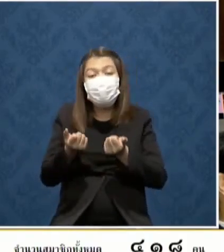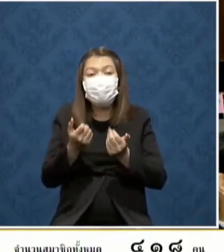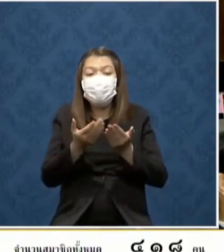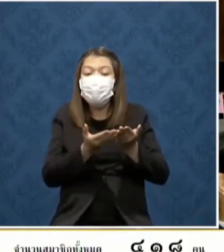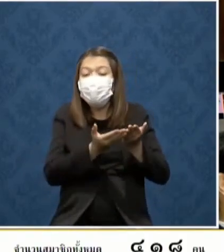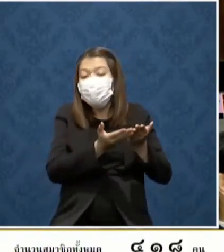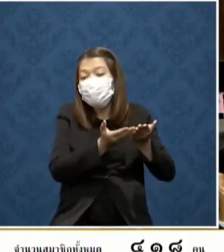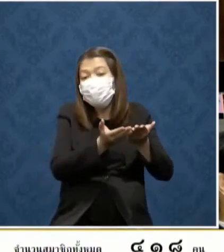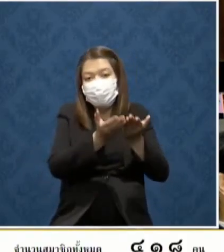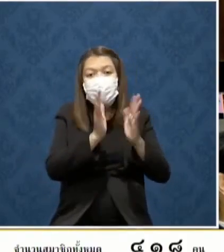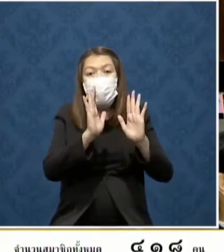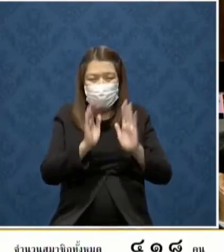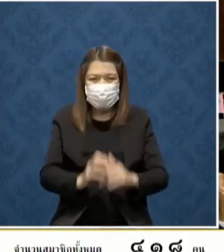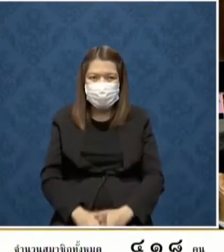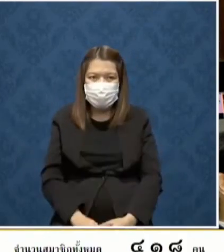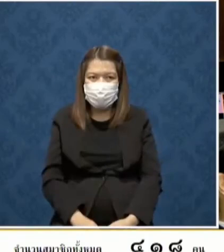เรือมอรอยน้ไดกพอ